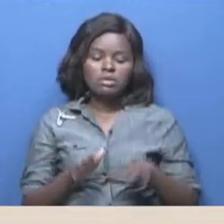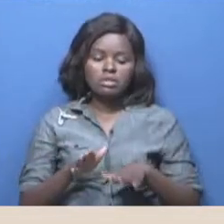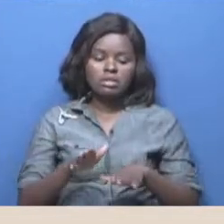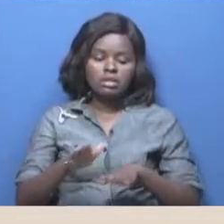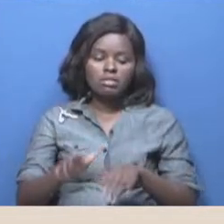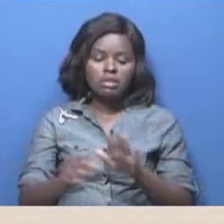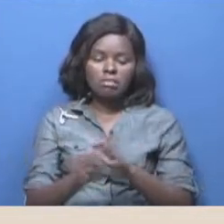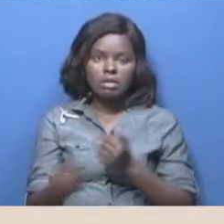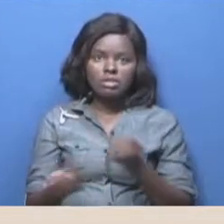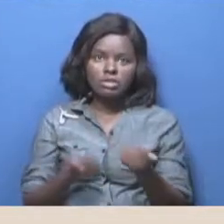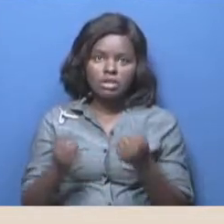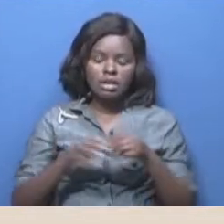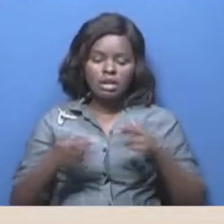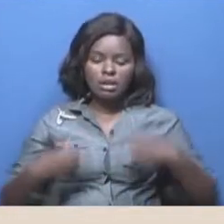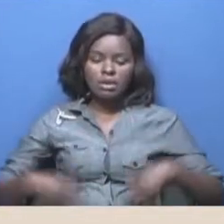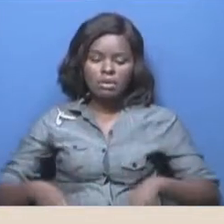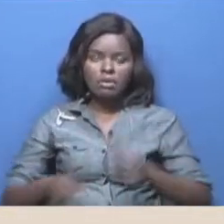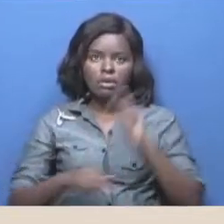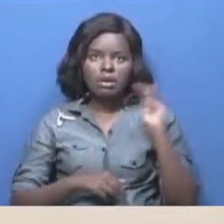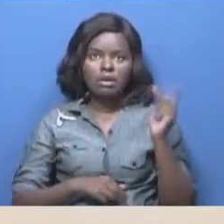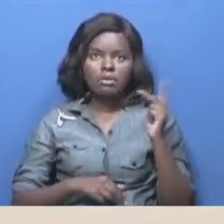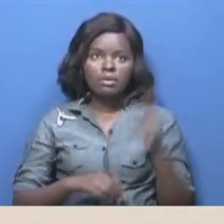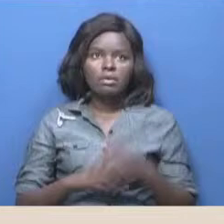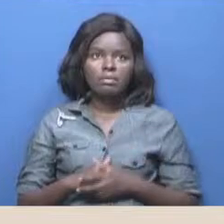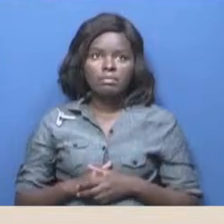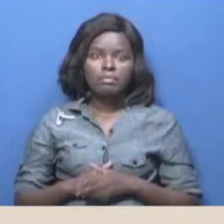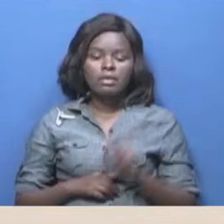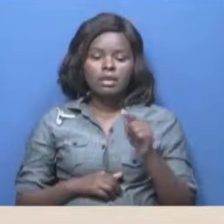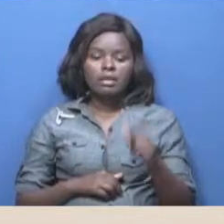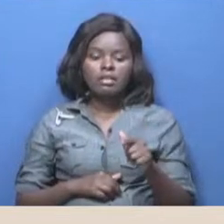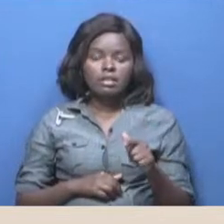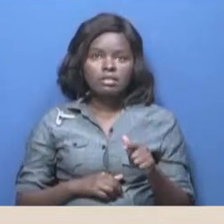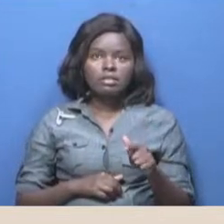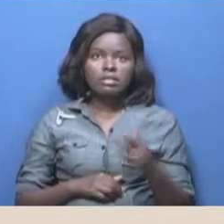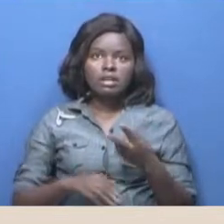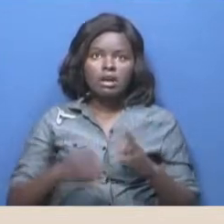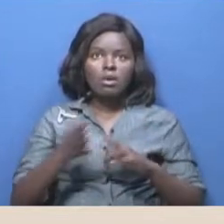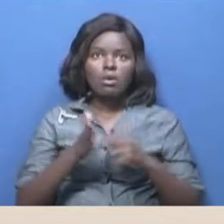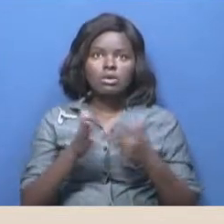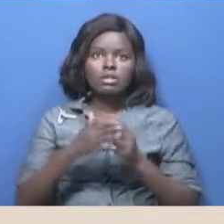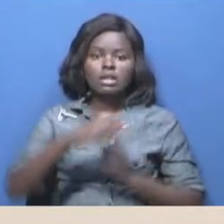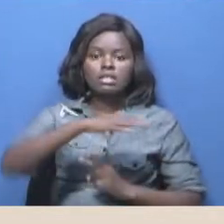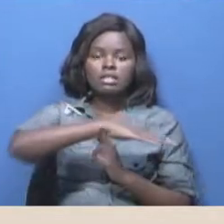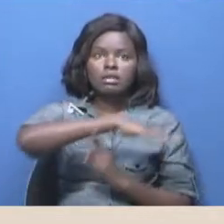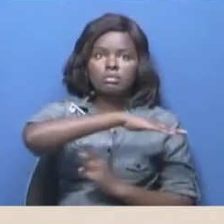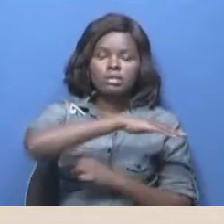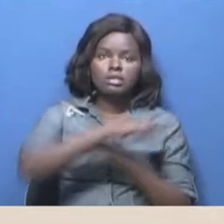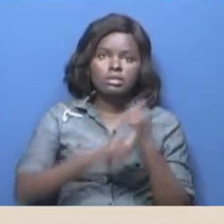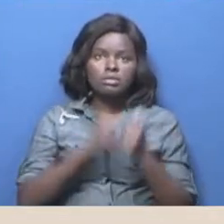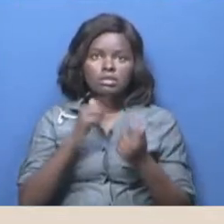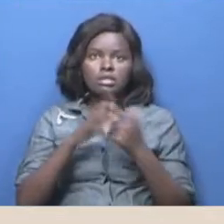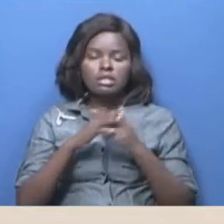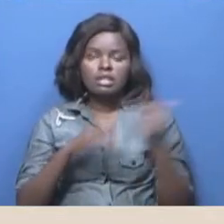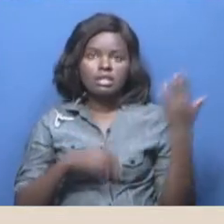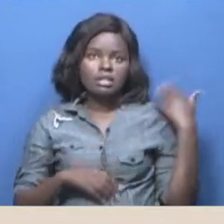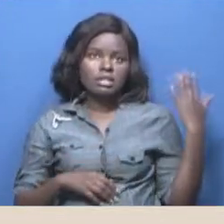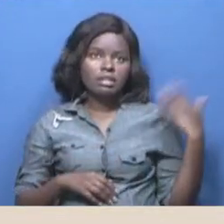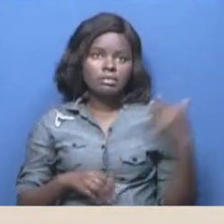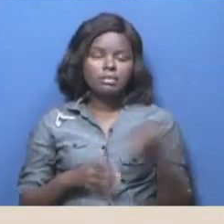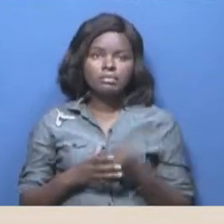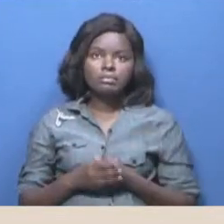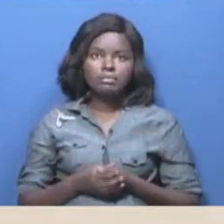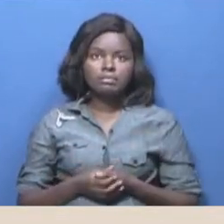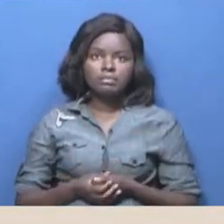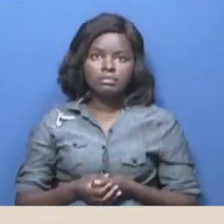wa ngari barabara-ini ya Kangundo. Hii contract ya daraja ambaye ilianzia kitambo sana